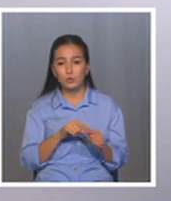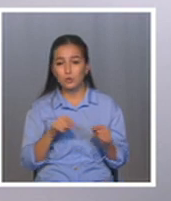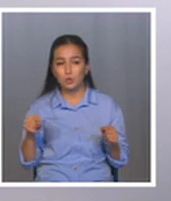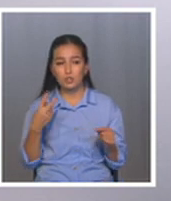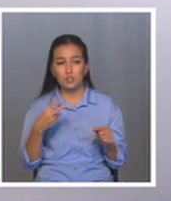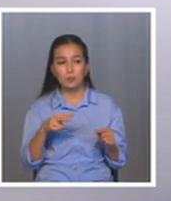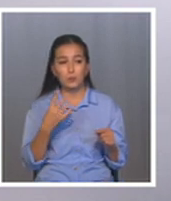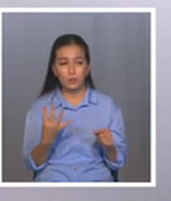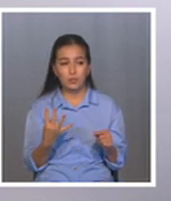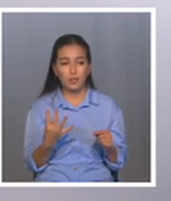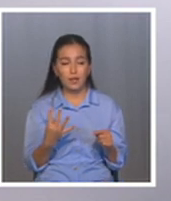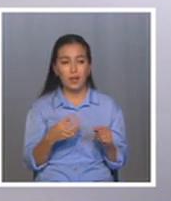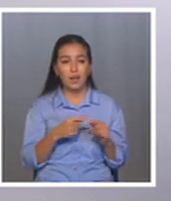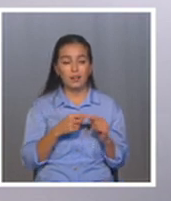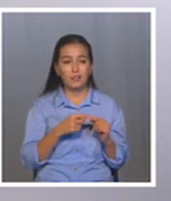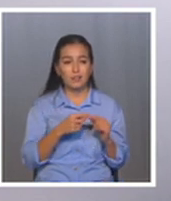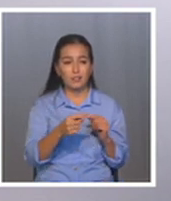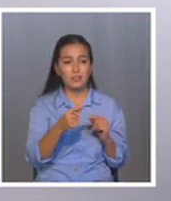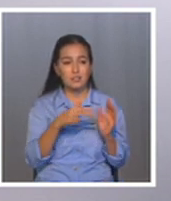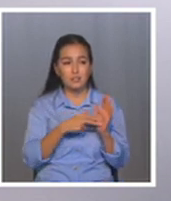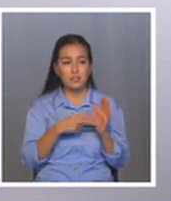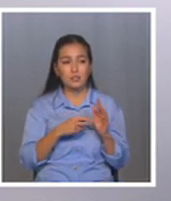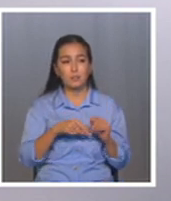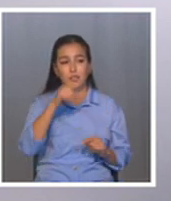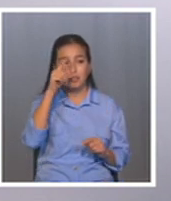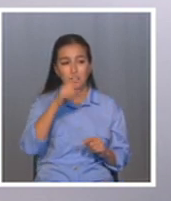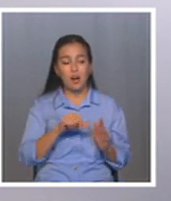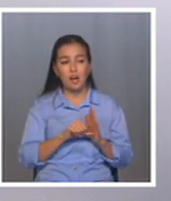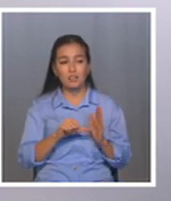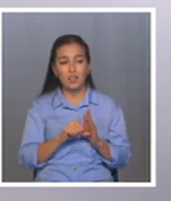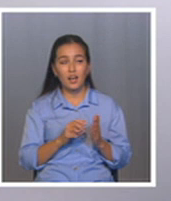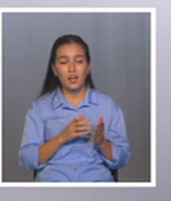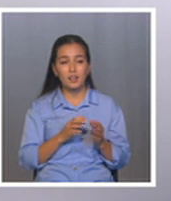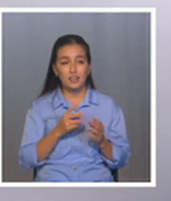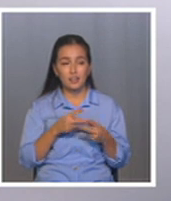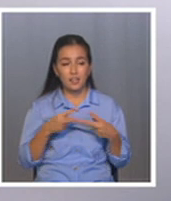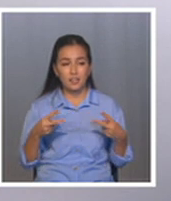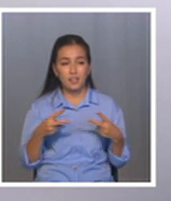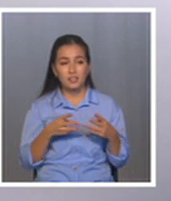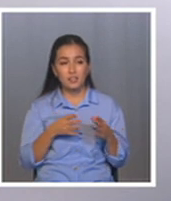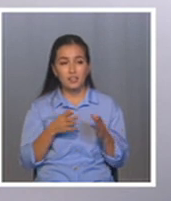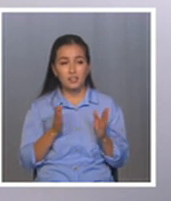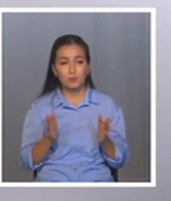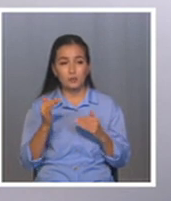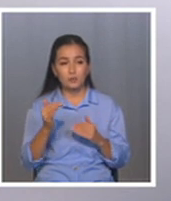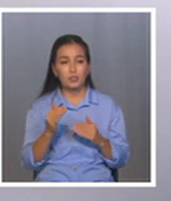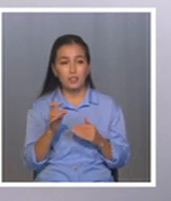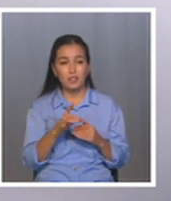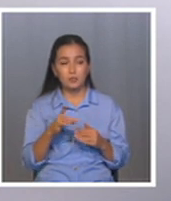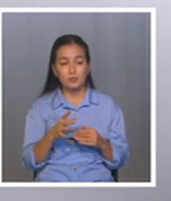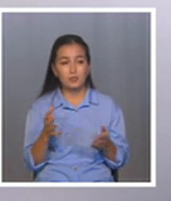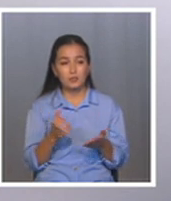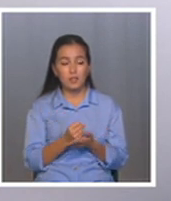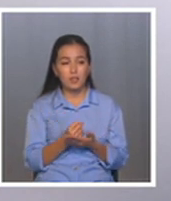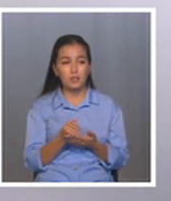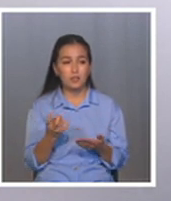24-ке, ені 8-ге, биіктігі 6-ға тең. Тік бұрышты параллелепипед диагональның ұзындығын